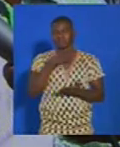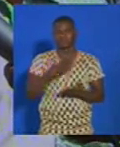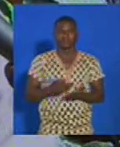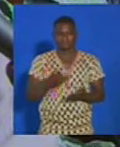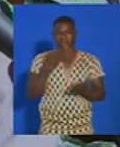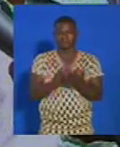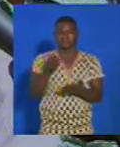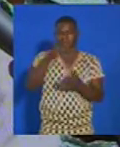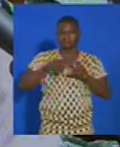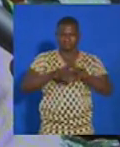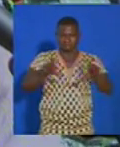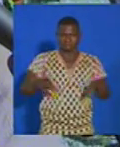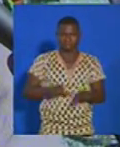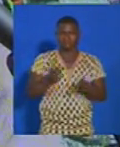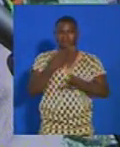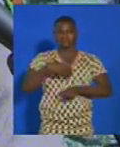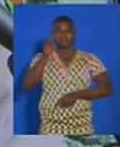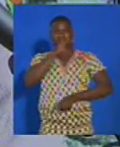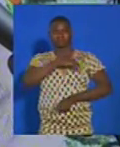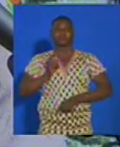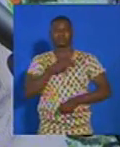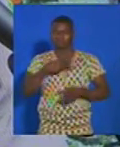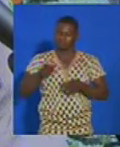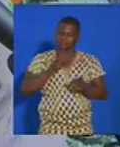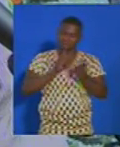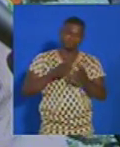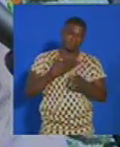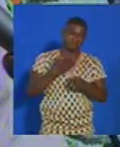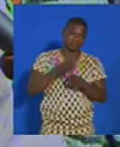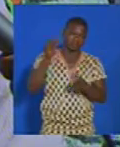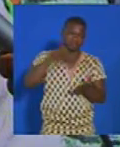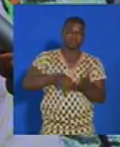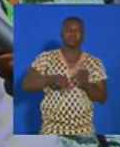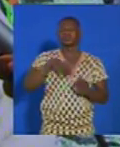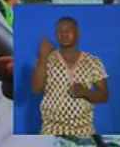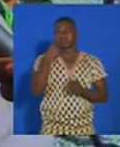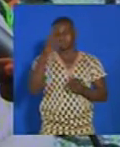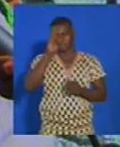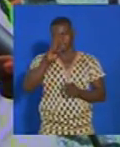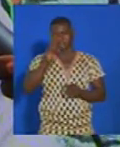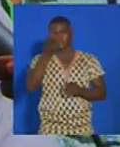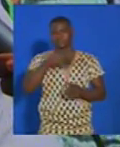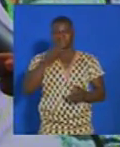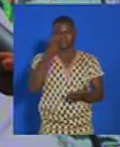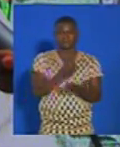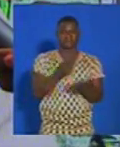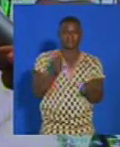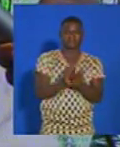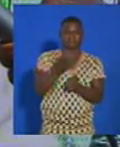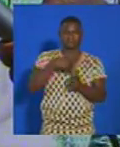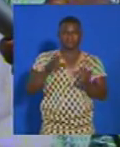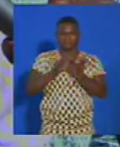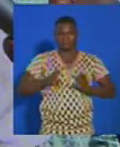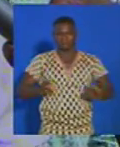de cette fiscalité locale, nous ne partageons que seulement 6 taxes avec les communes à des échelles qui vont